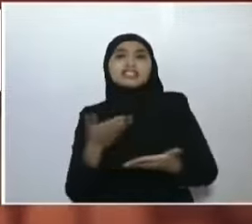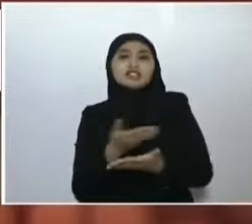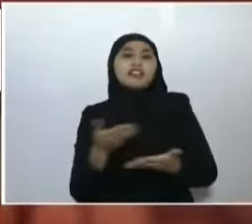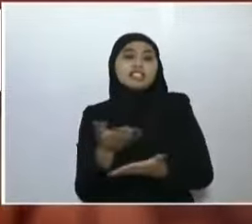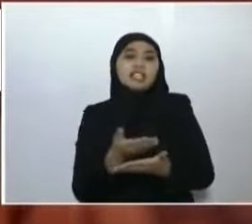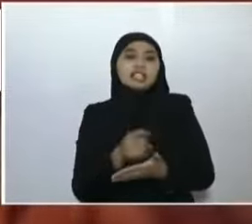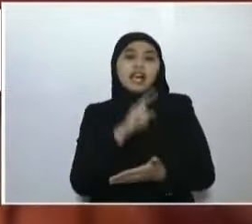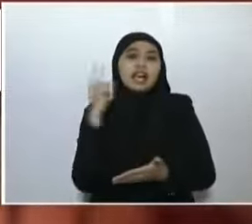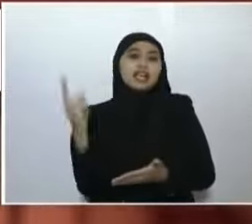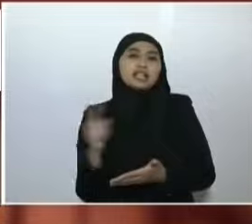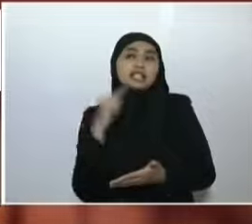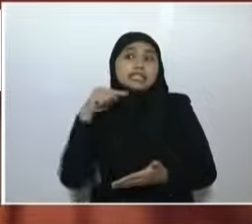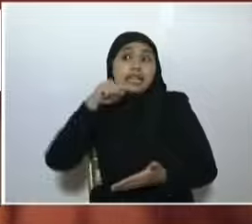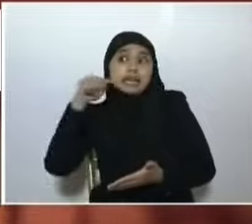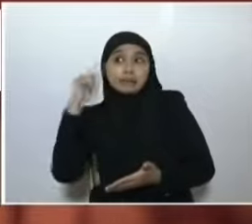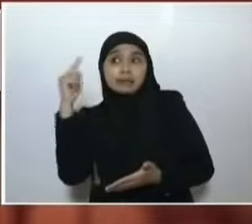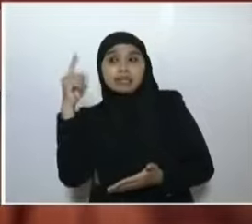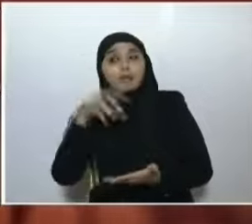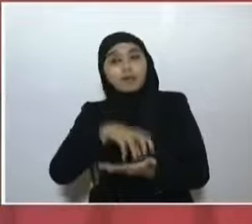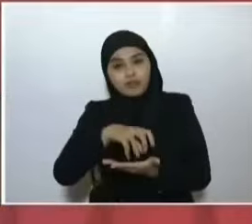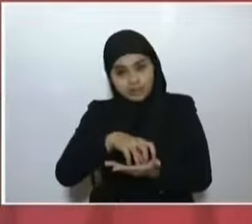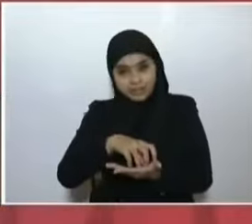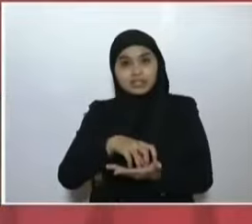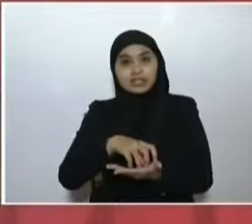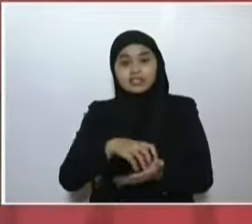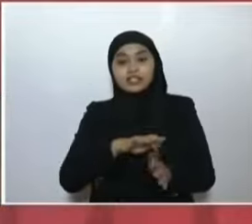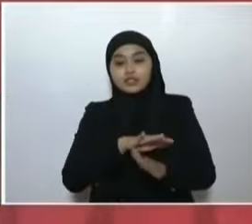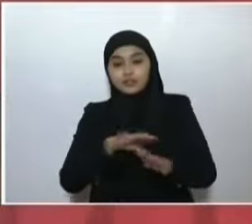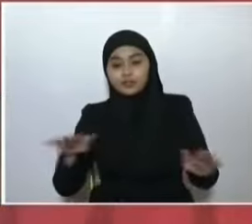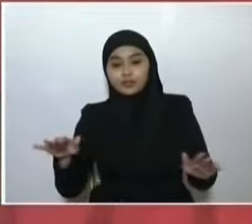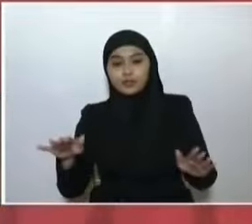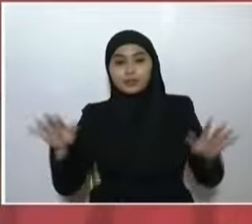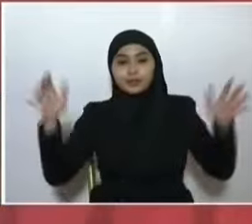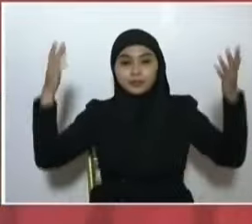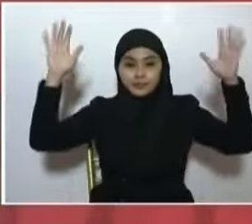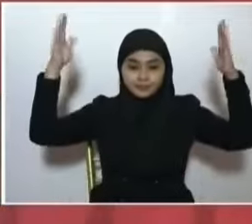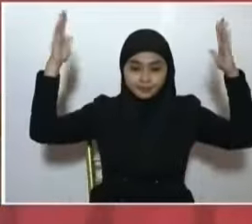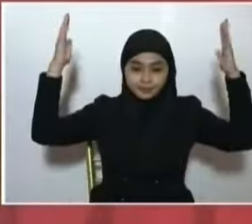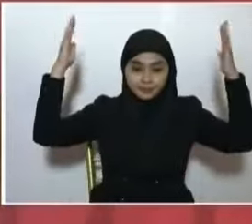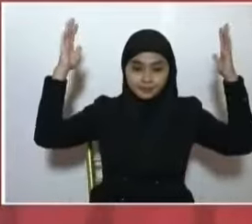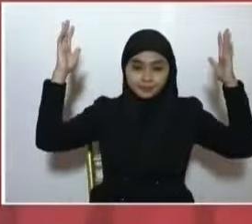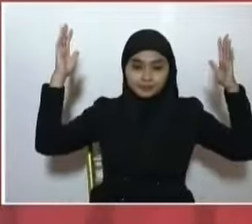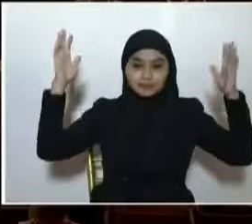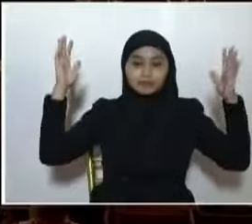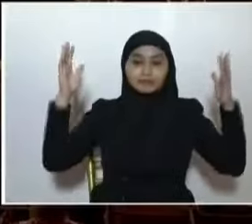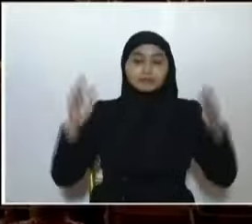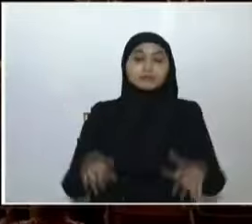baik kita berikan apresiasi kepada kedua pasangan calon beri tepuk tangan yang meriah hadirin sekalian untuk kedua pasangan calon